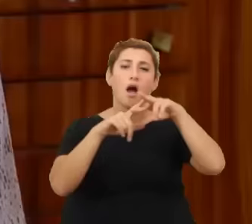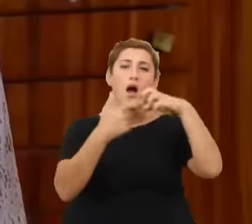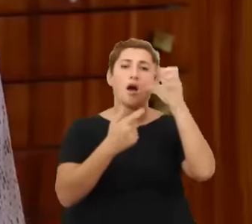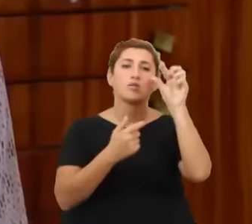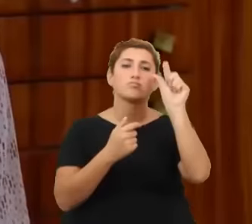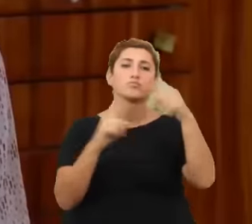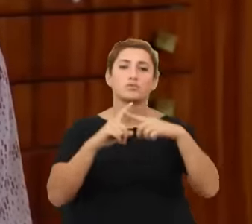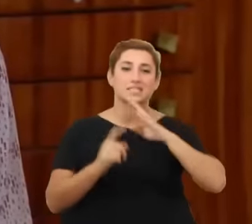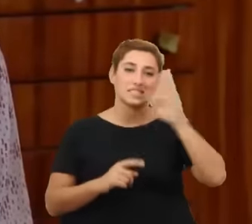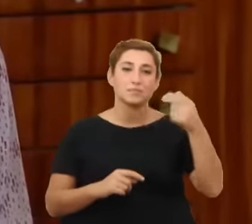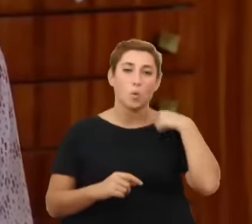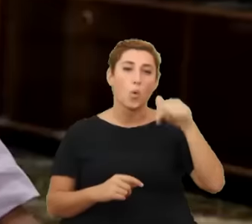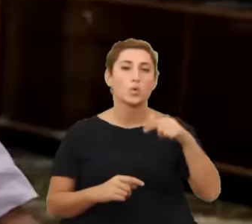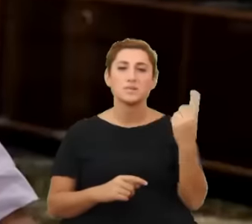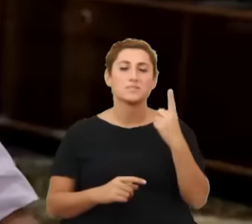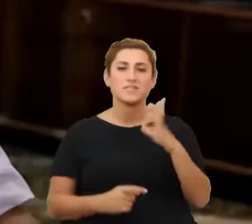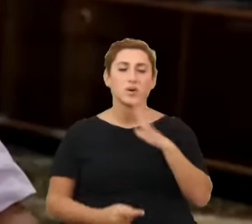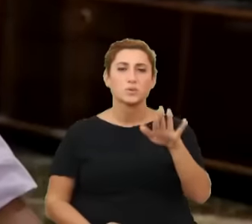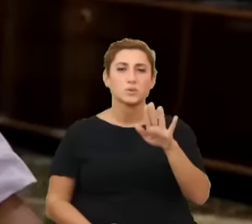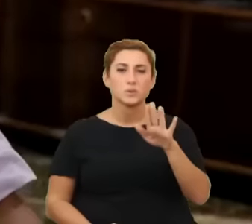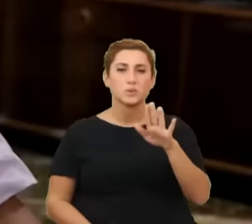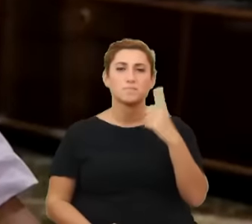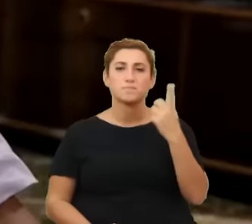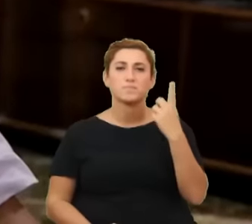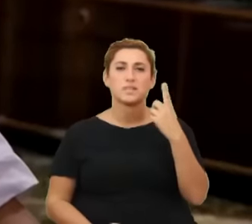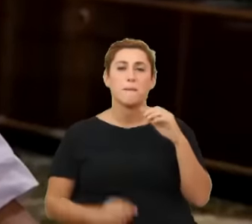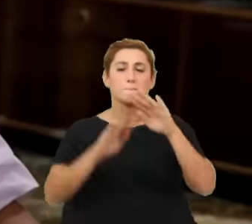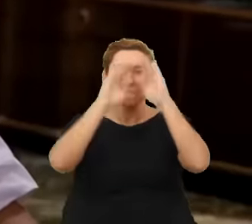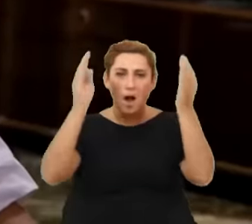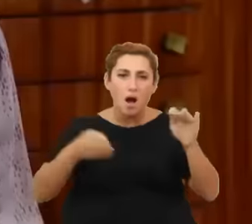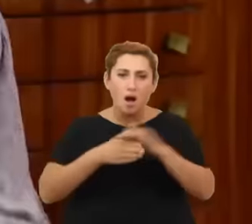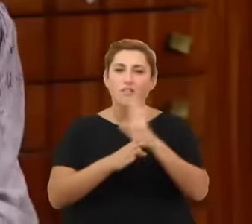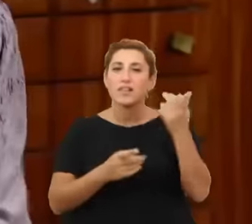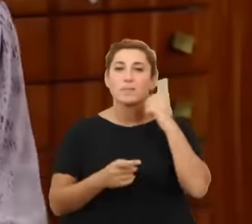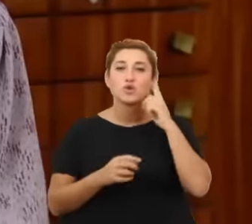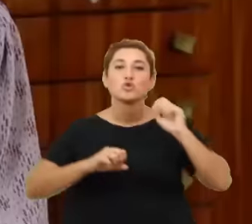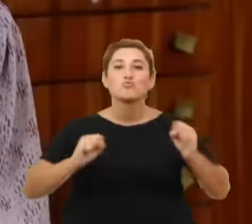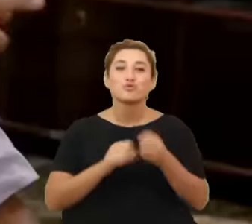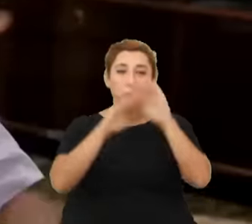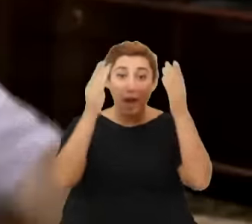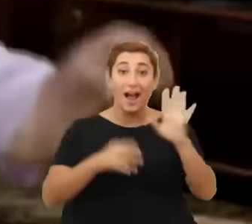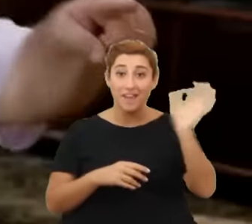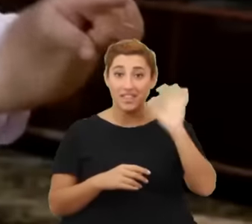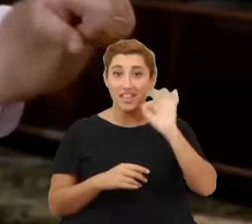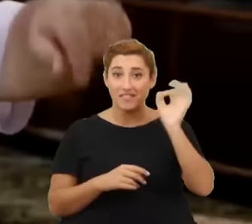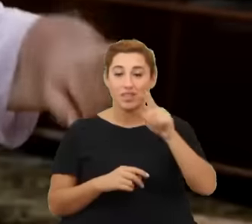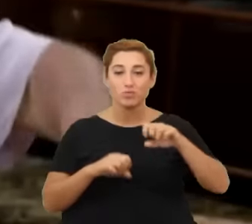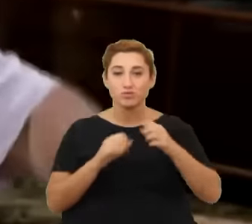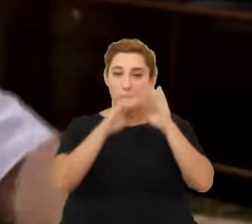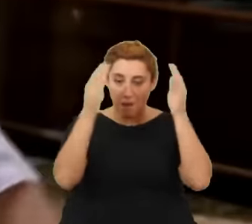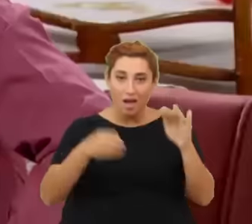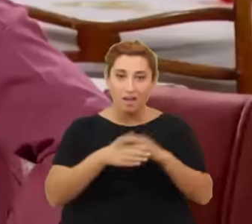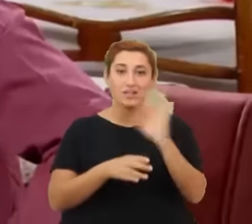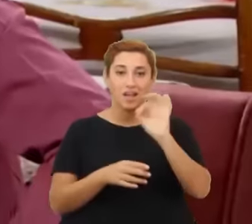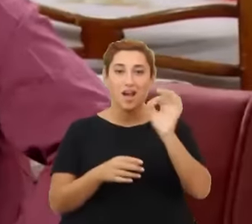gitmiştim. Ha. Orada bir şey vardı ya dur. Bir mağara vardı ya, ne meşhur? Ha, buzluk mağarası. Evet, ha. Evet, buzluk mağarası,